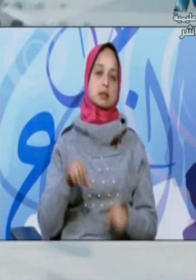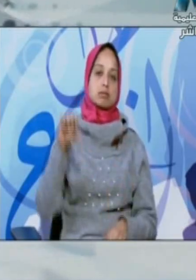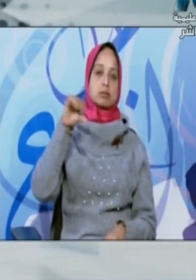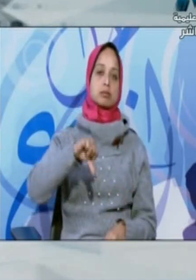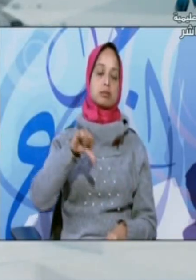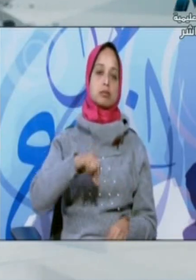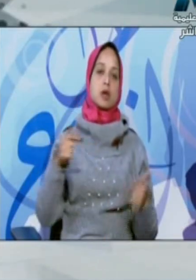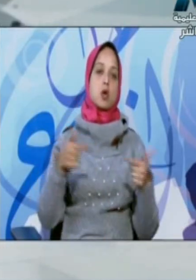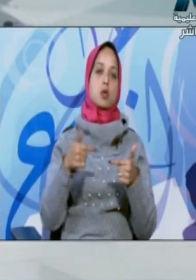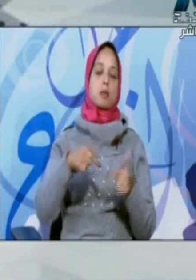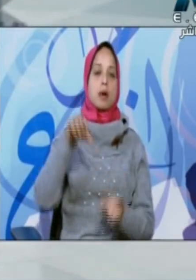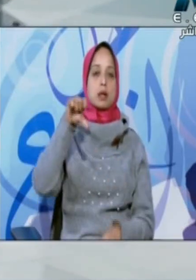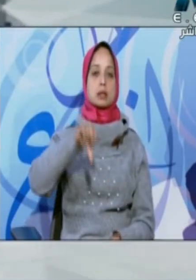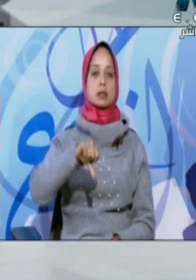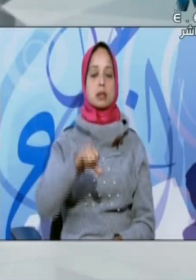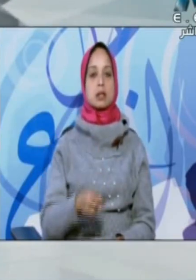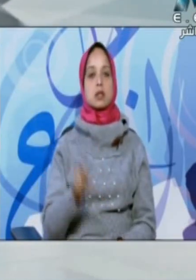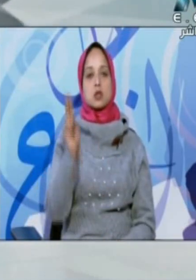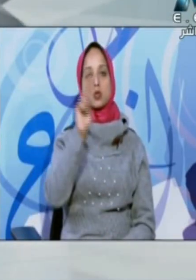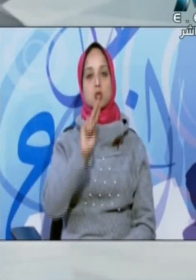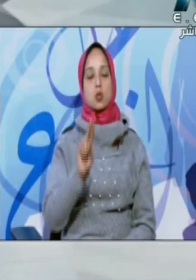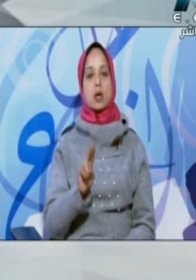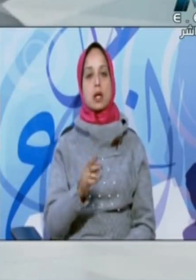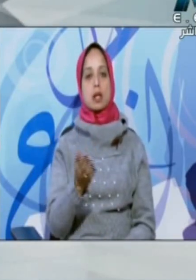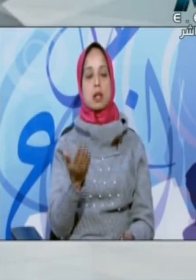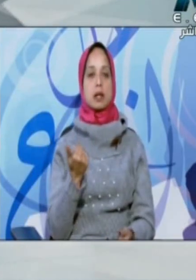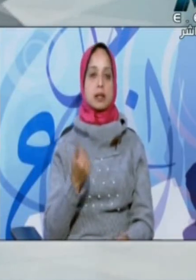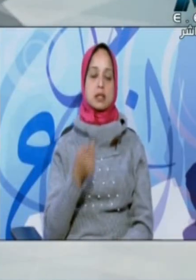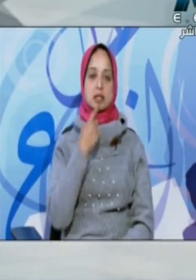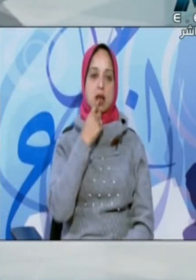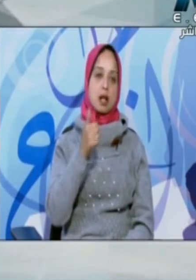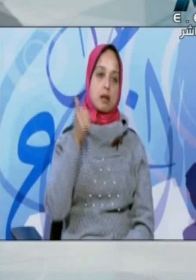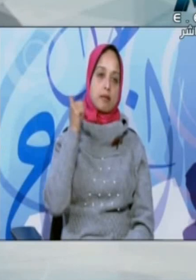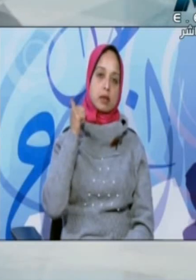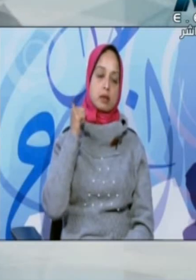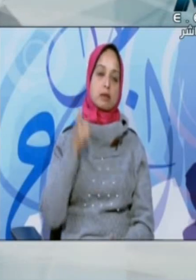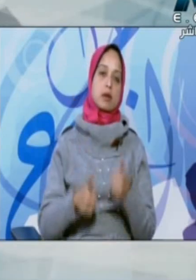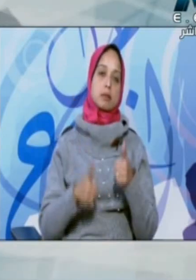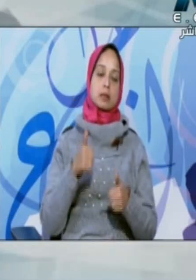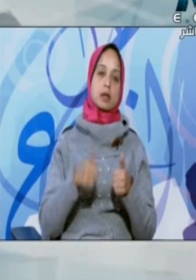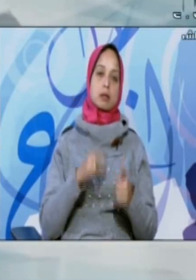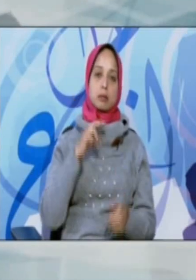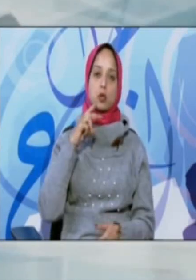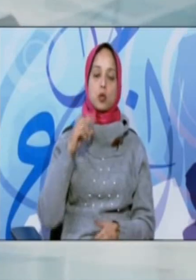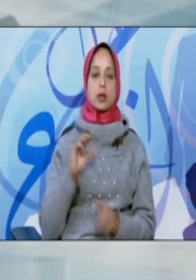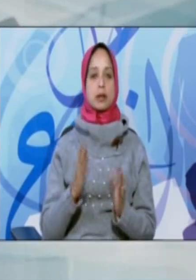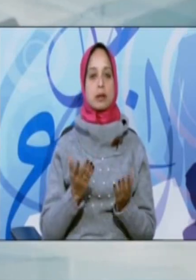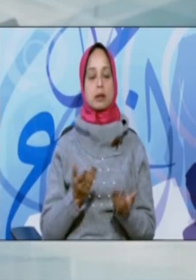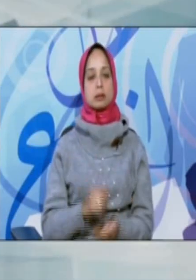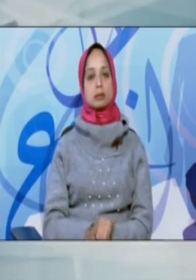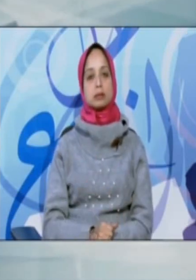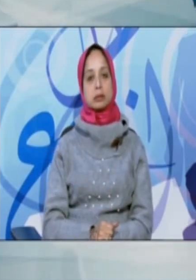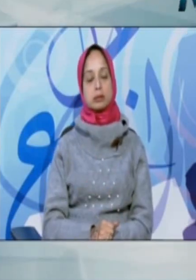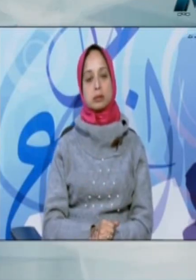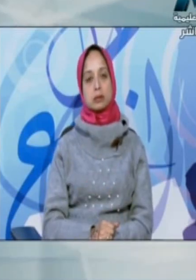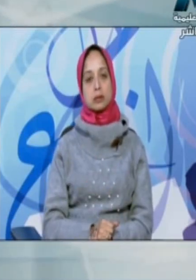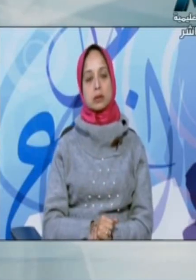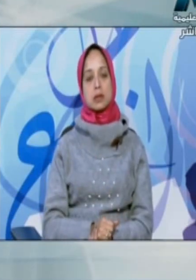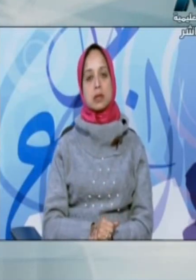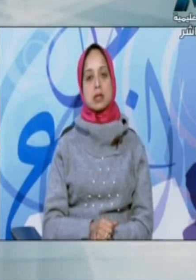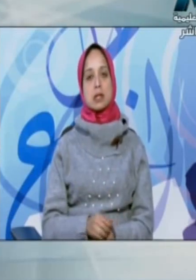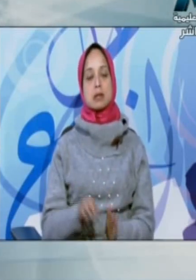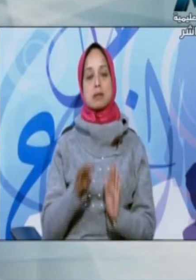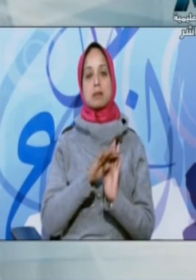وحروب خاسره. السؤال اللي جه في الامتحان السنه اللي فاتت بقى اللي هو قال ايه؟ ما نتائج الوضع